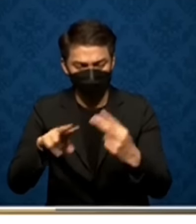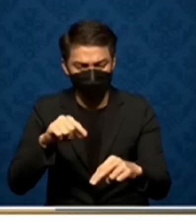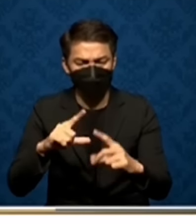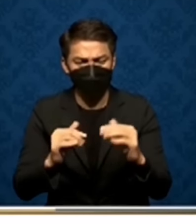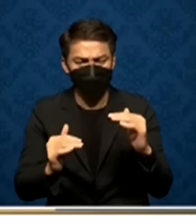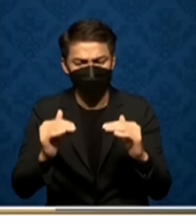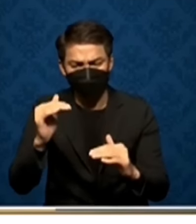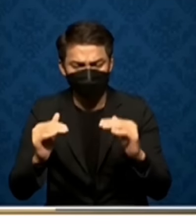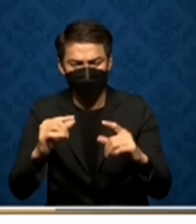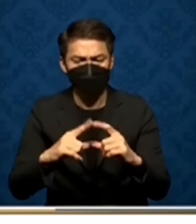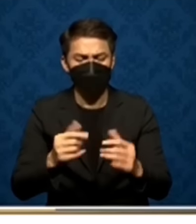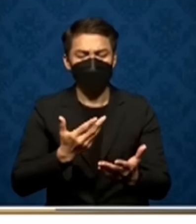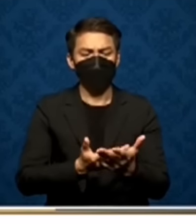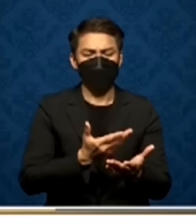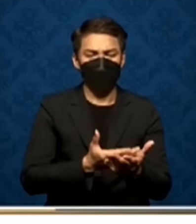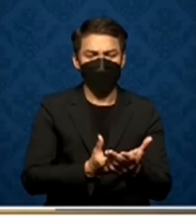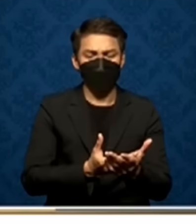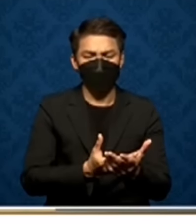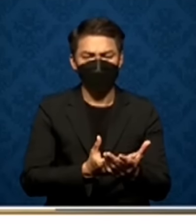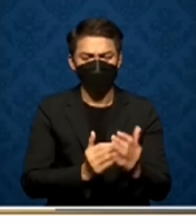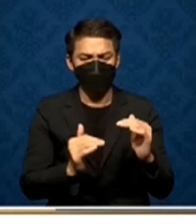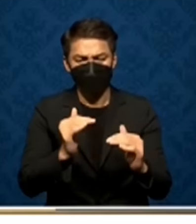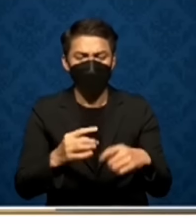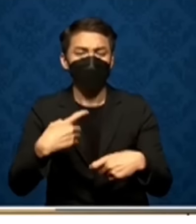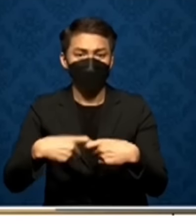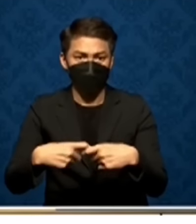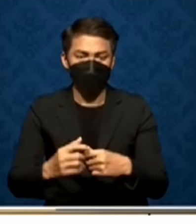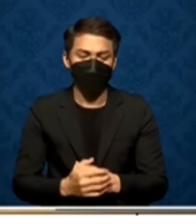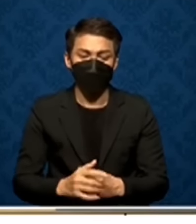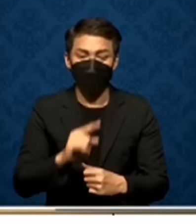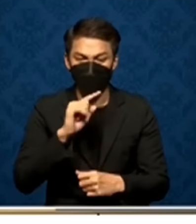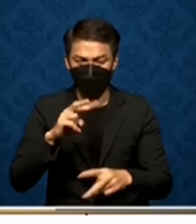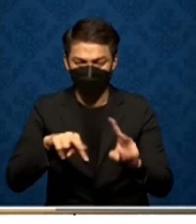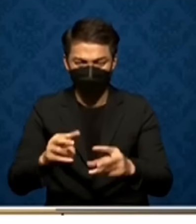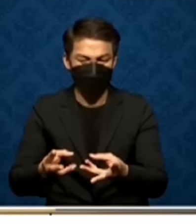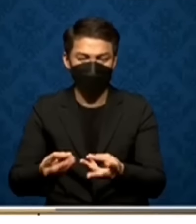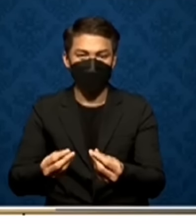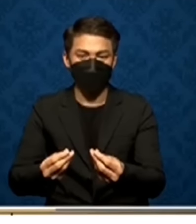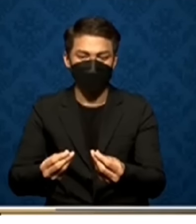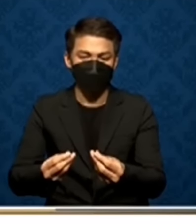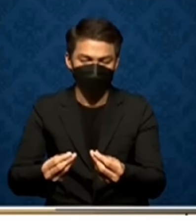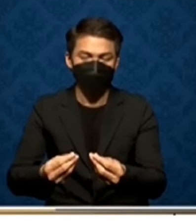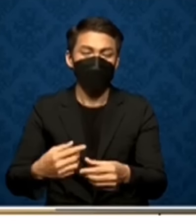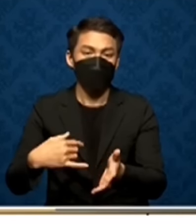งินในกระเป๋าของรัฐมนตรีเนี่ยมันตรวจยากแต่ไปตรวจเป็นที่ดินมันตรวจง่ายนี่คือความล้มเหลวที่